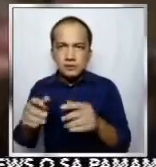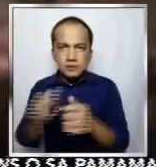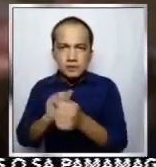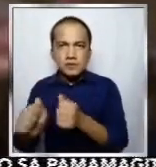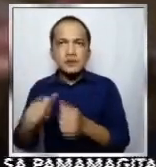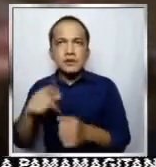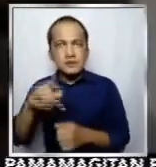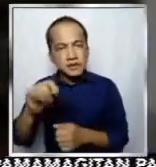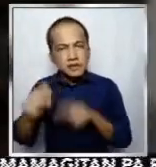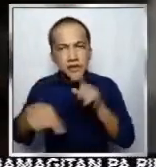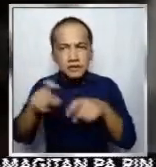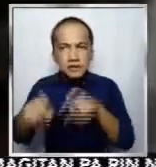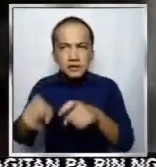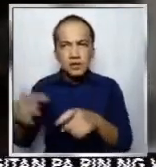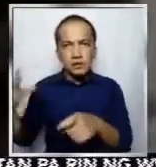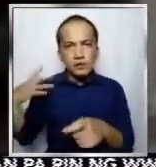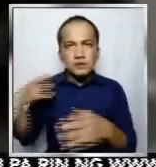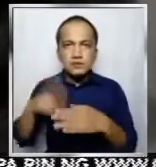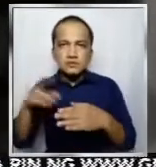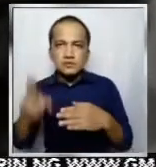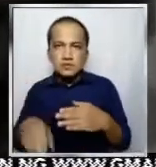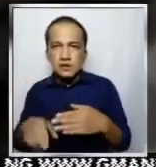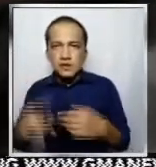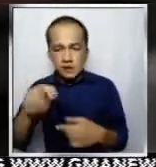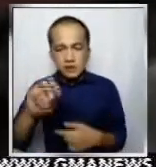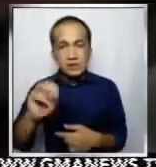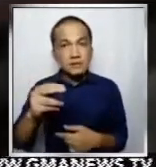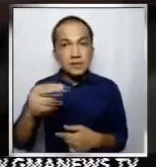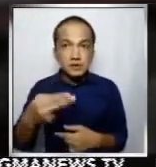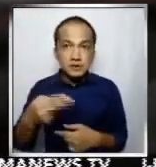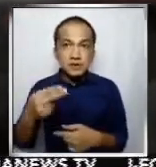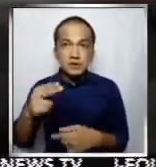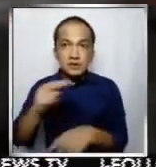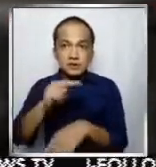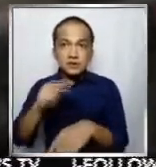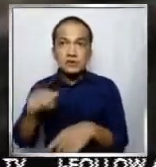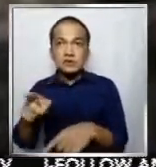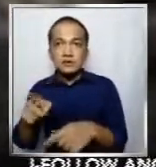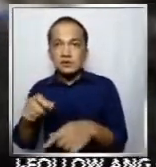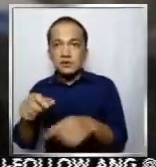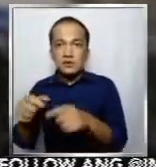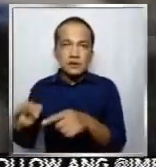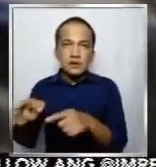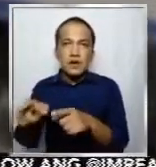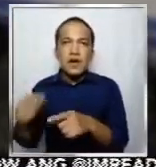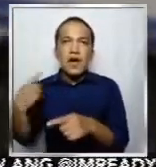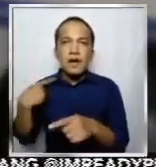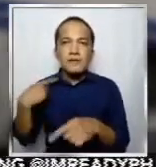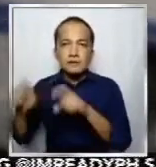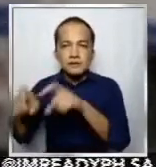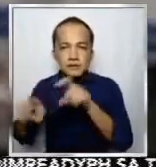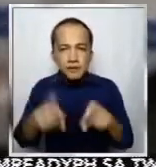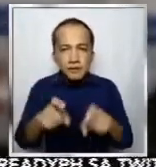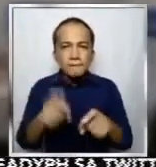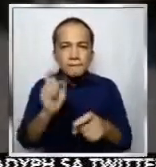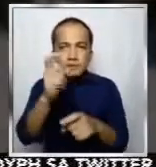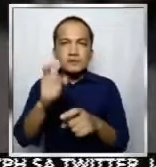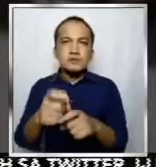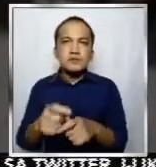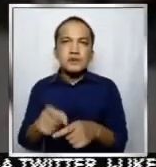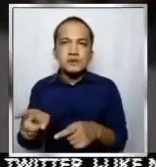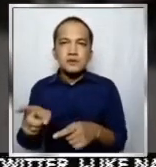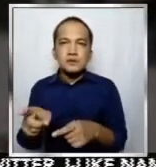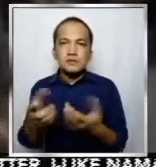waiting for the result. NCMH, 505 ang test nila sa rapid, 56 ang nag-positive.